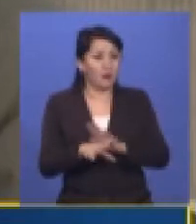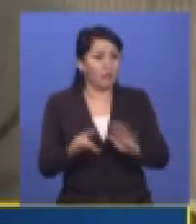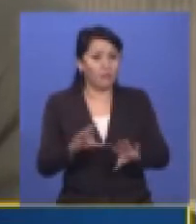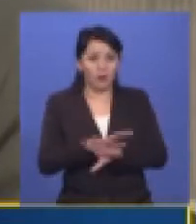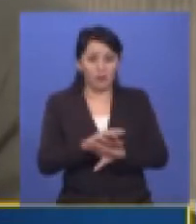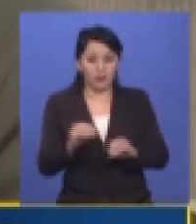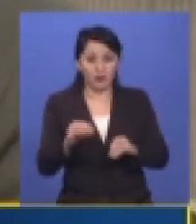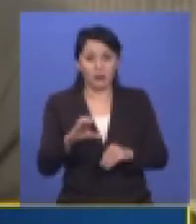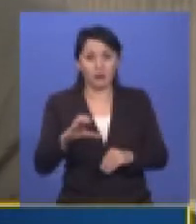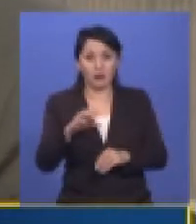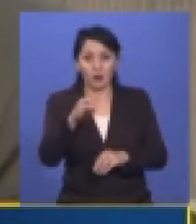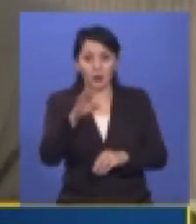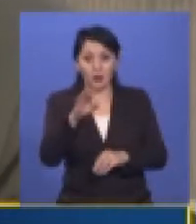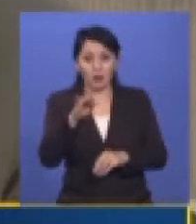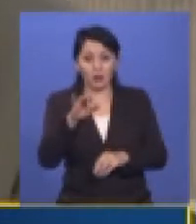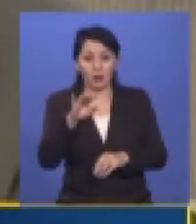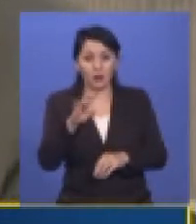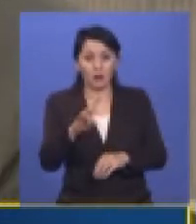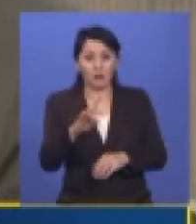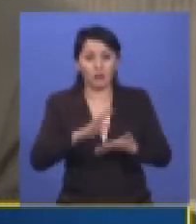қыркүйек айында ТО магистраль СК-мен